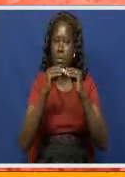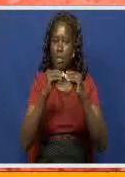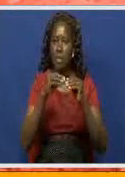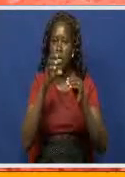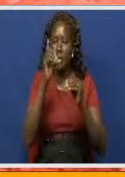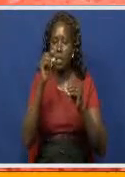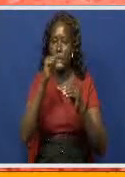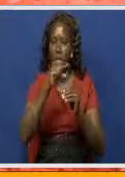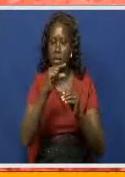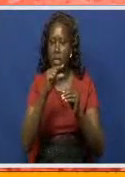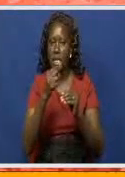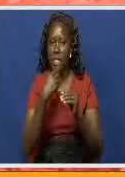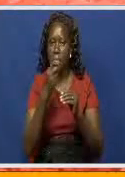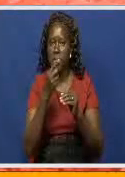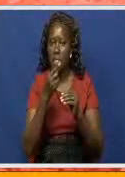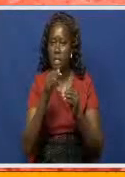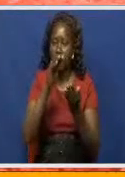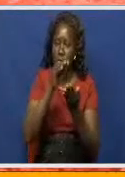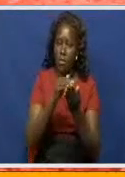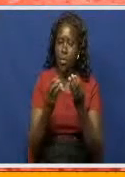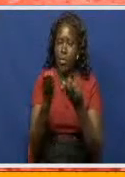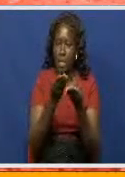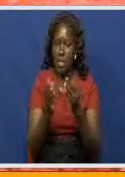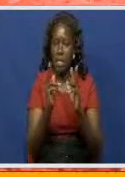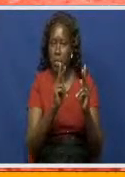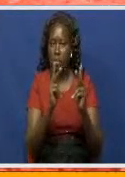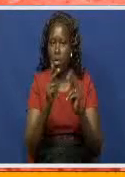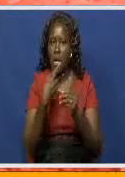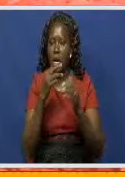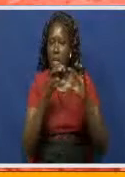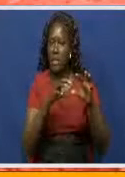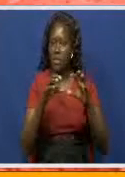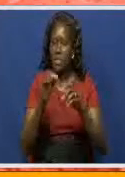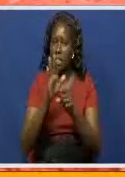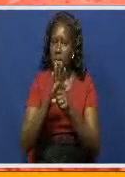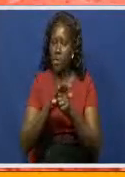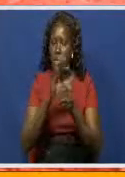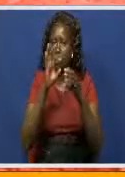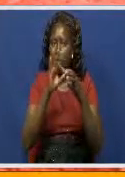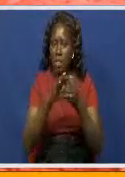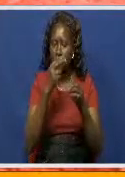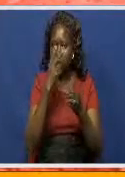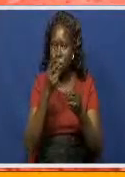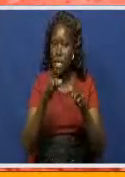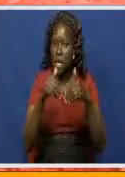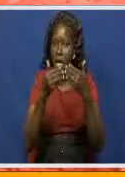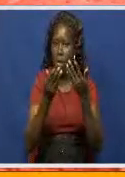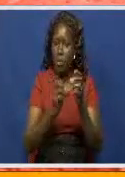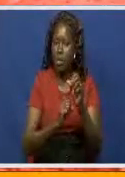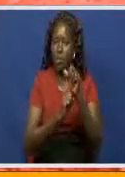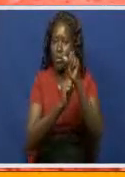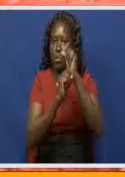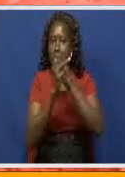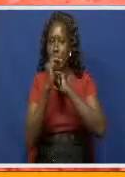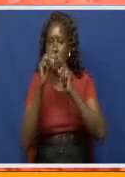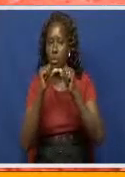Ntutu ugite ya biashara banini ni baringikite anene na bakagwata nila kona ni baguchoka niri ya kienda bomba kuitana ambere